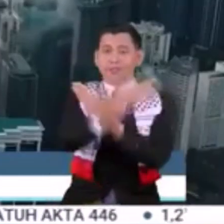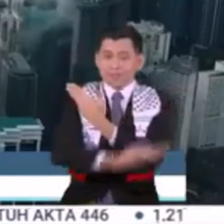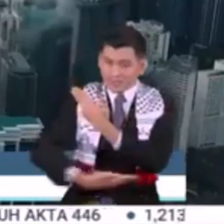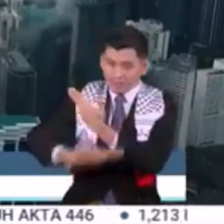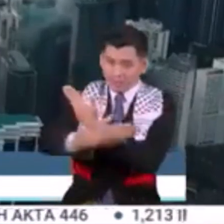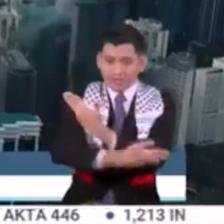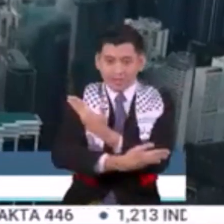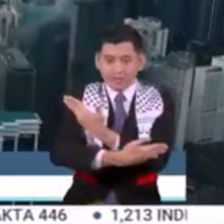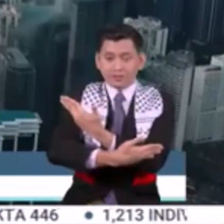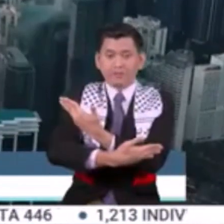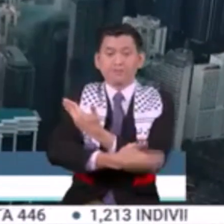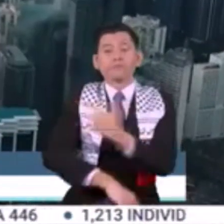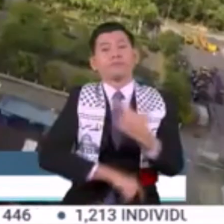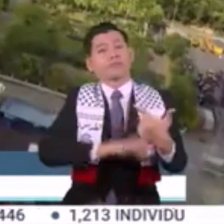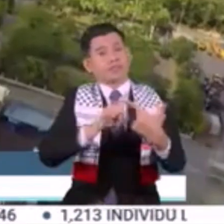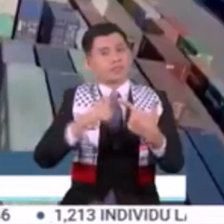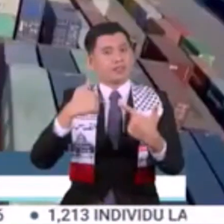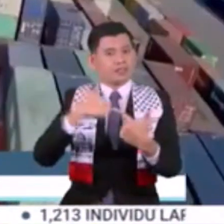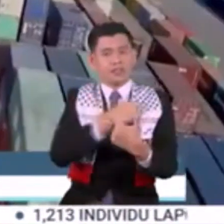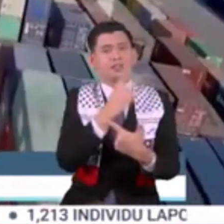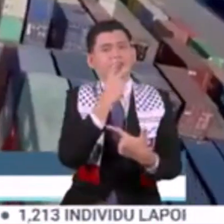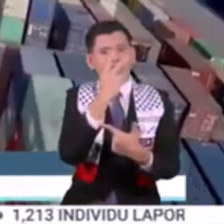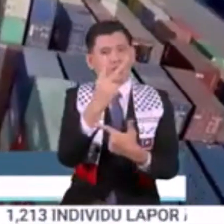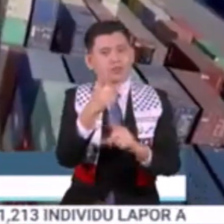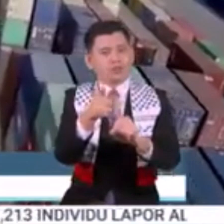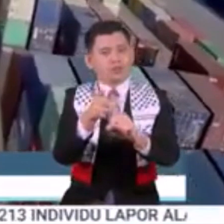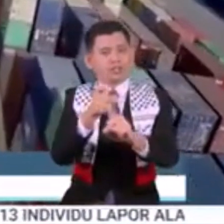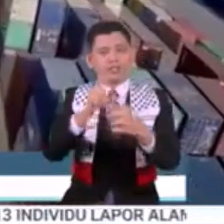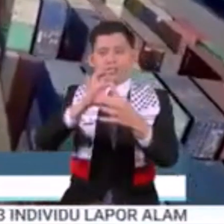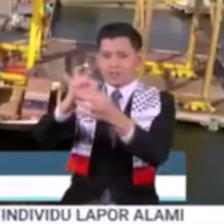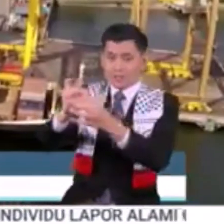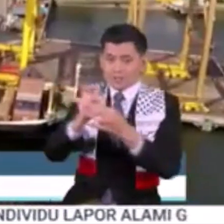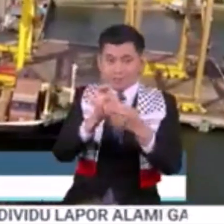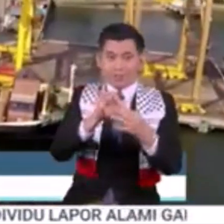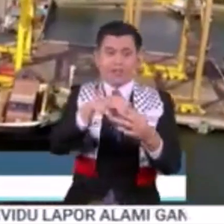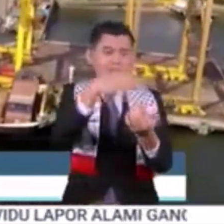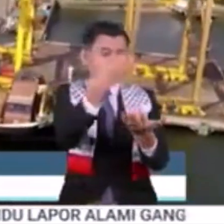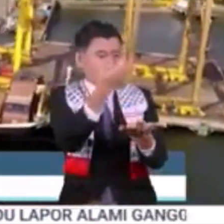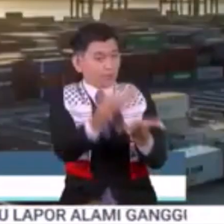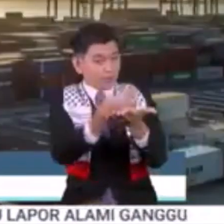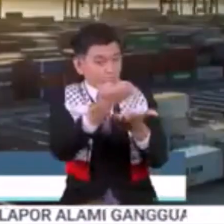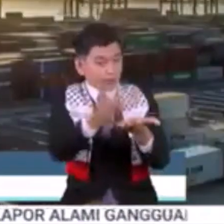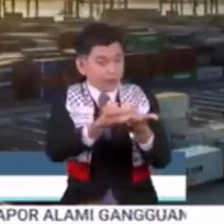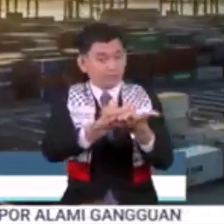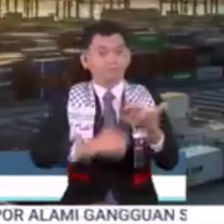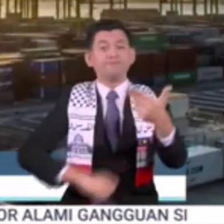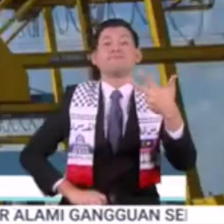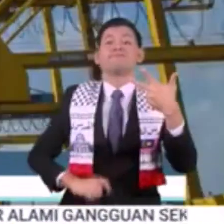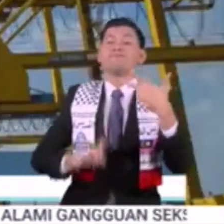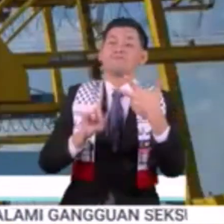Dan selain daripada itu juga kita turut melihat dalam konteks kerjasama ekonomi dan